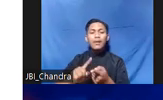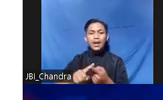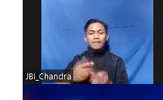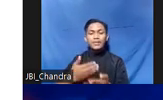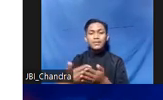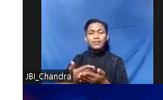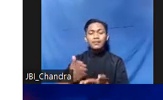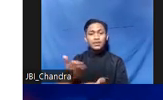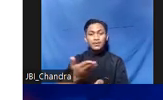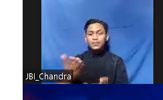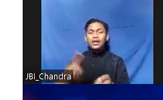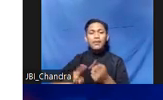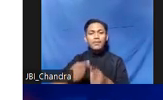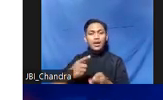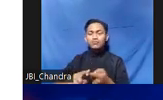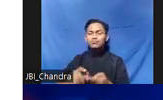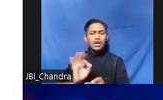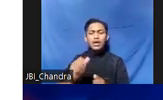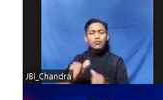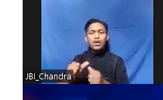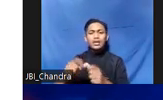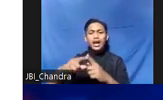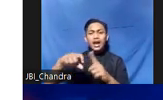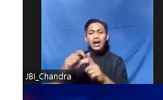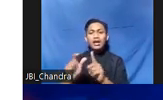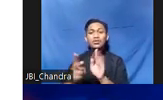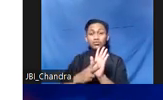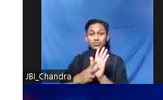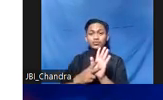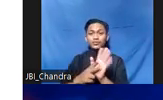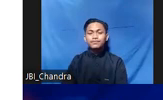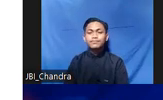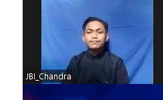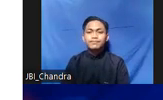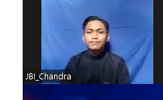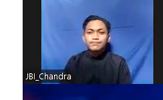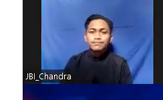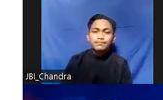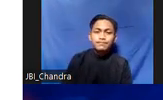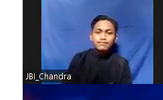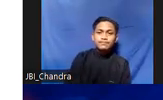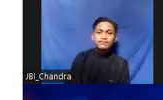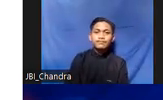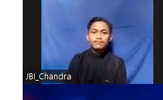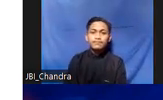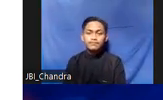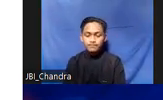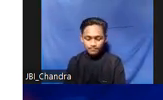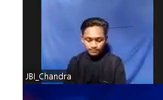tampilannya seperti ini kalau zoteron kalau teman-teman ingin menginstalnya tinggal di